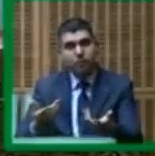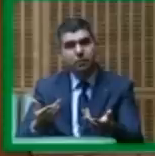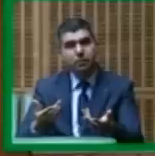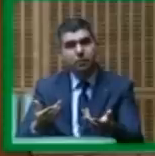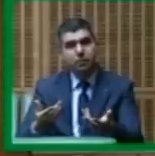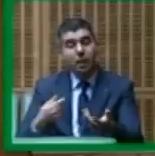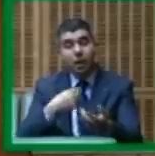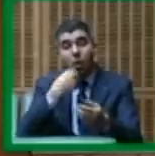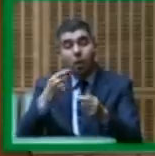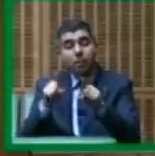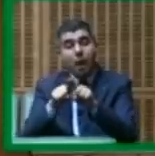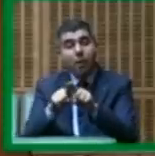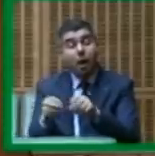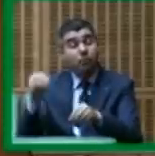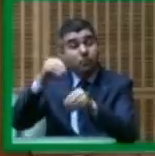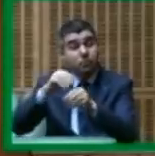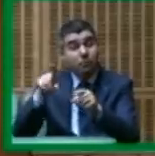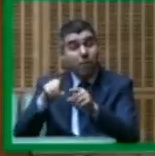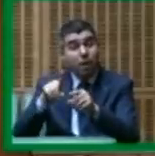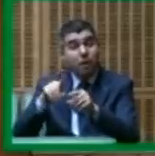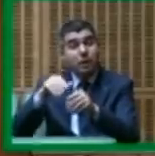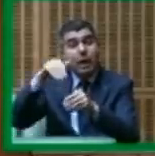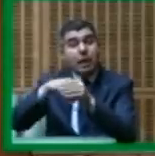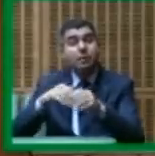اتهمت شي زعيم ديالكم باللي هو مع النصرة؟